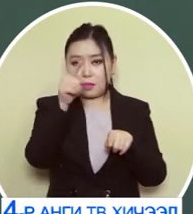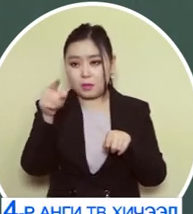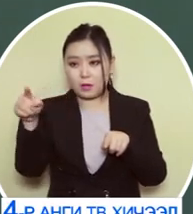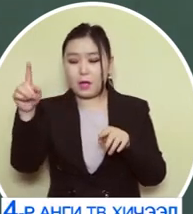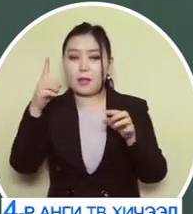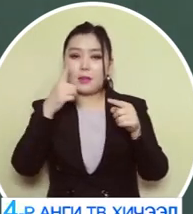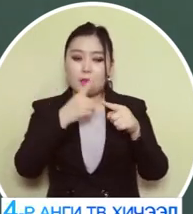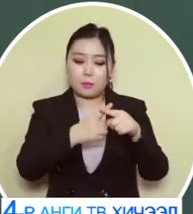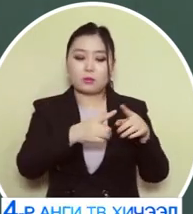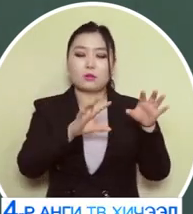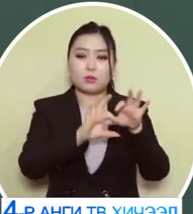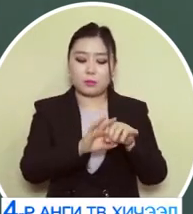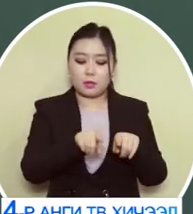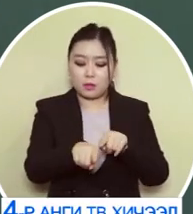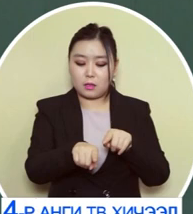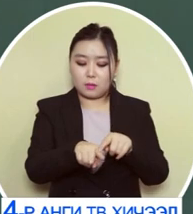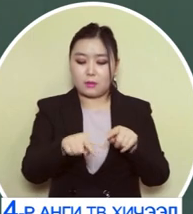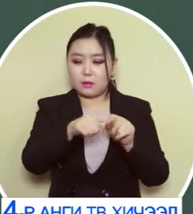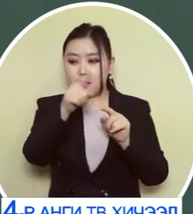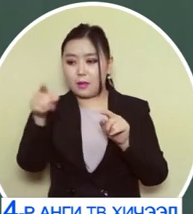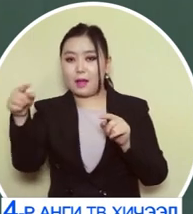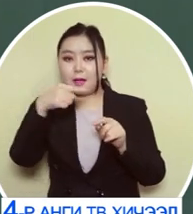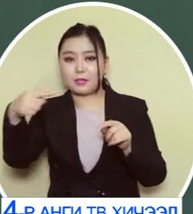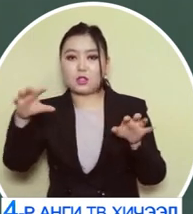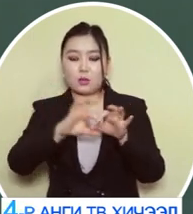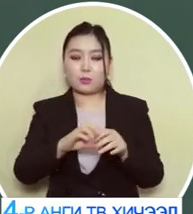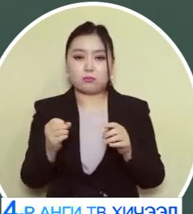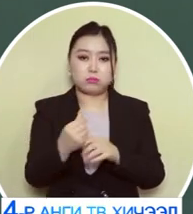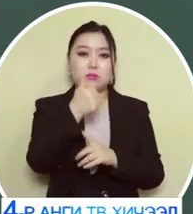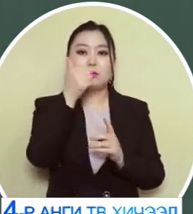батареяның қосу полюсіне қоссақ жануы мүмкін деп ойлаймын.